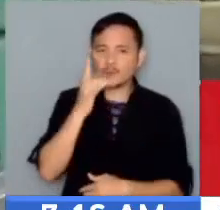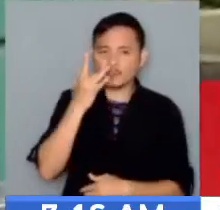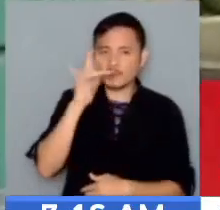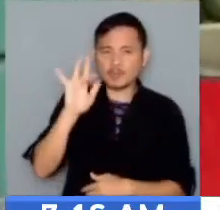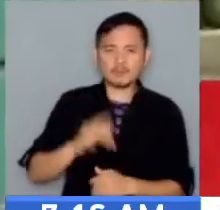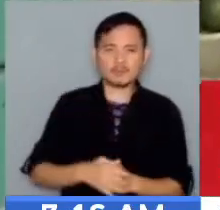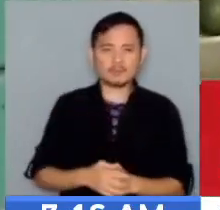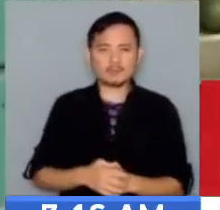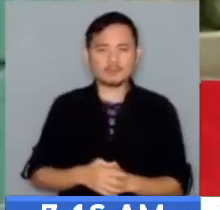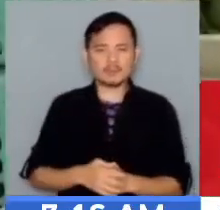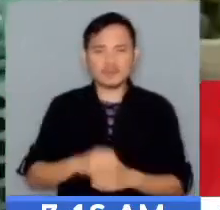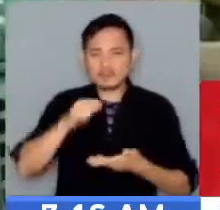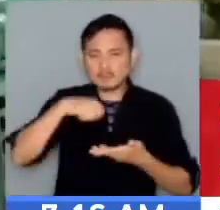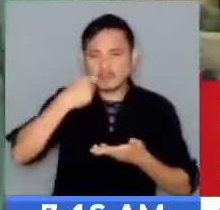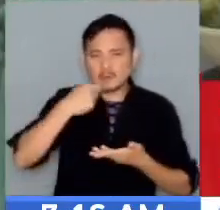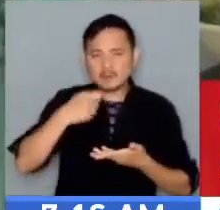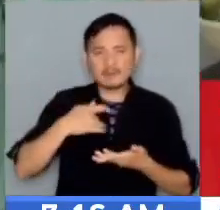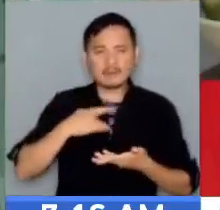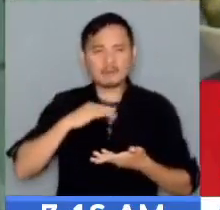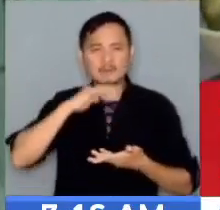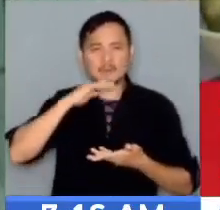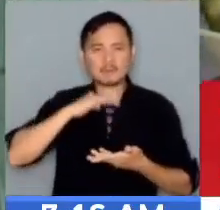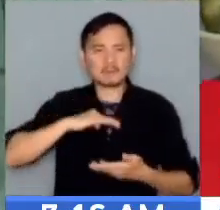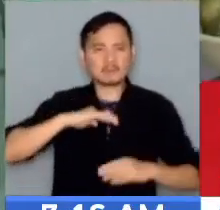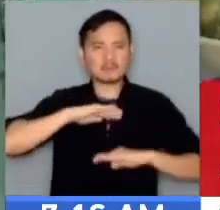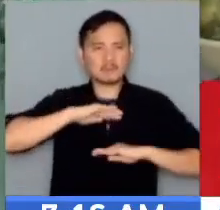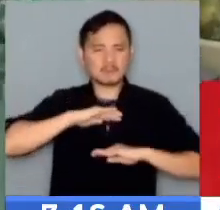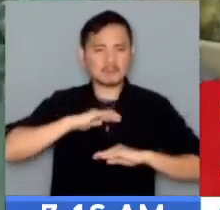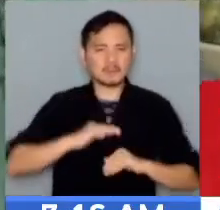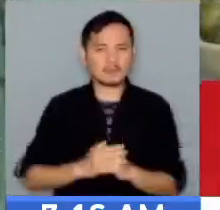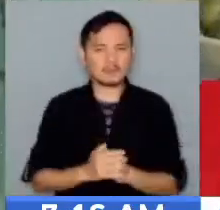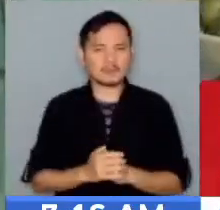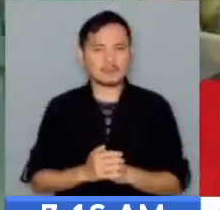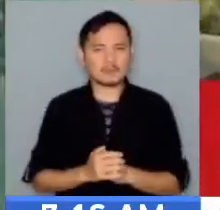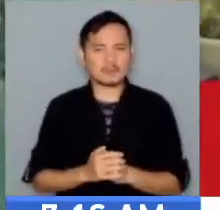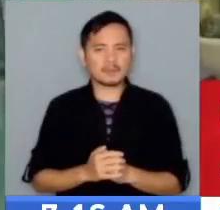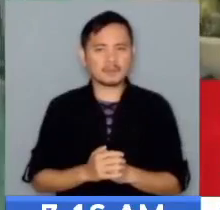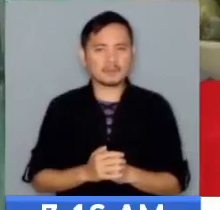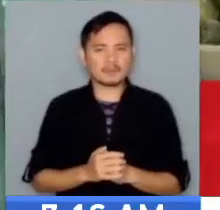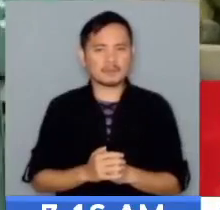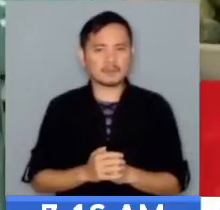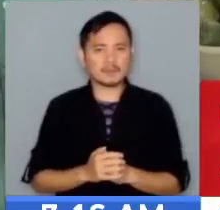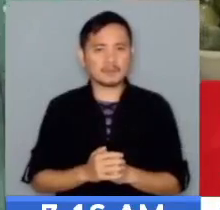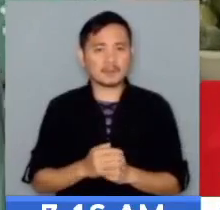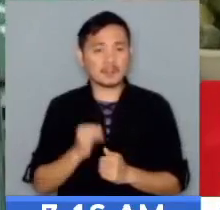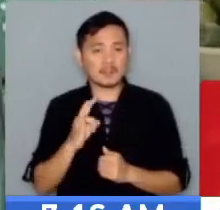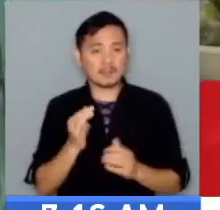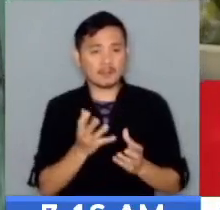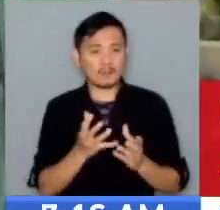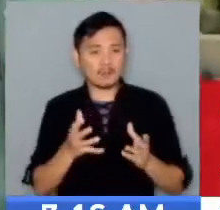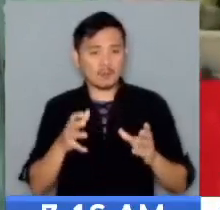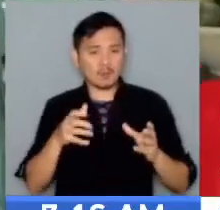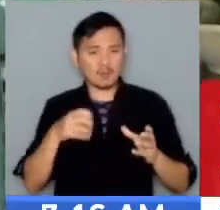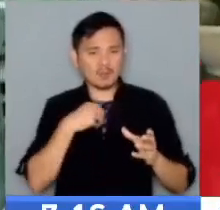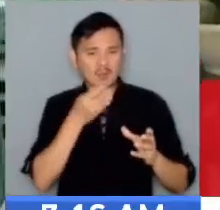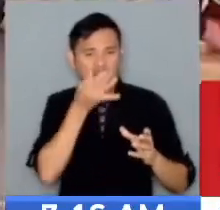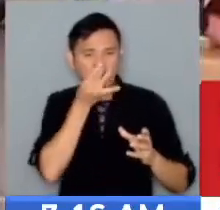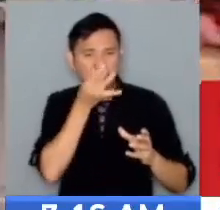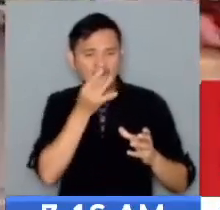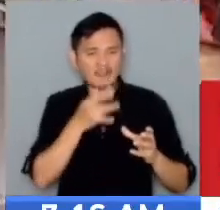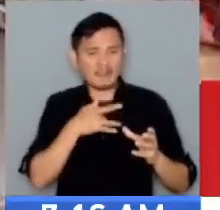yung kakainin mo, sulit naman siya. Hindi naman pag nagbigay ka, yung bayad, talagang babalik-balikan mo